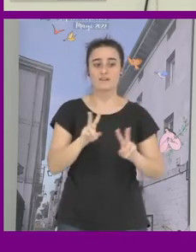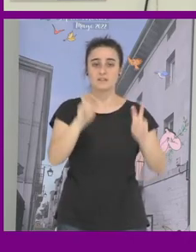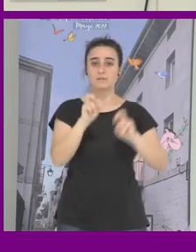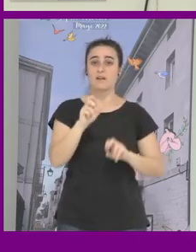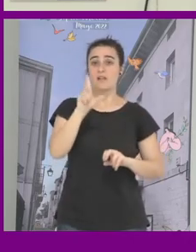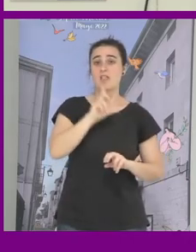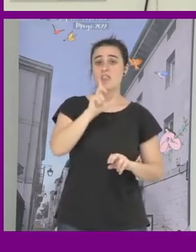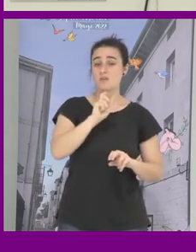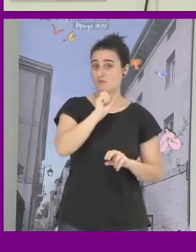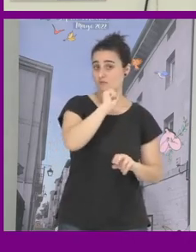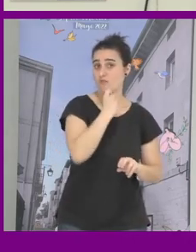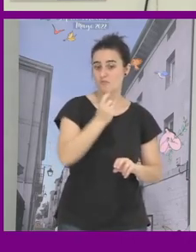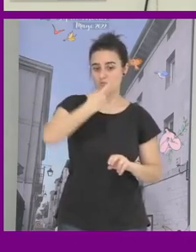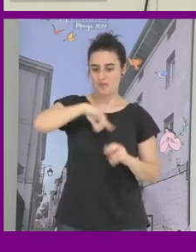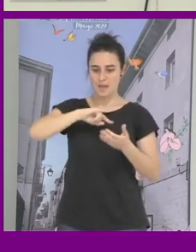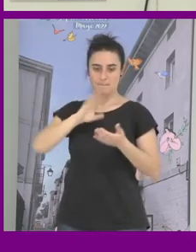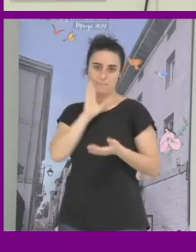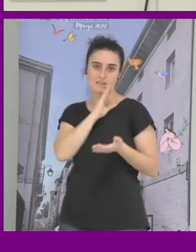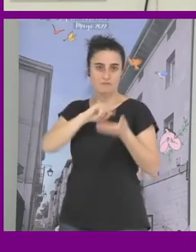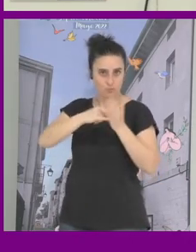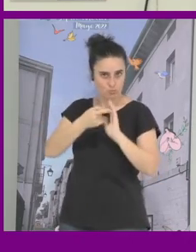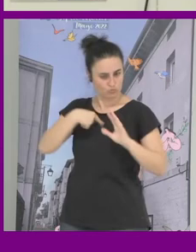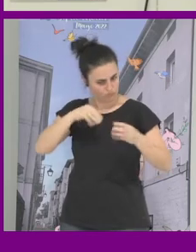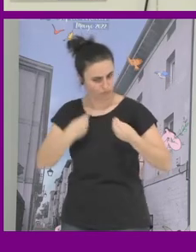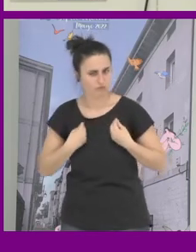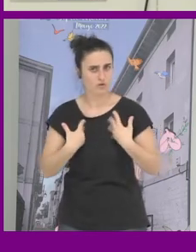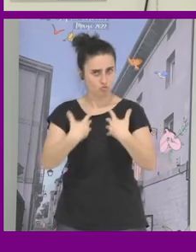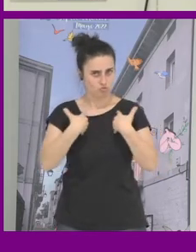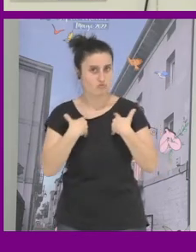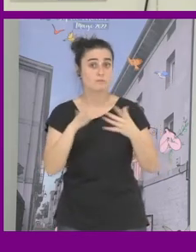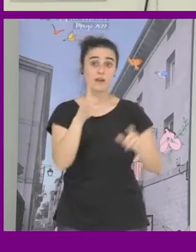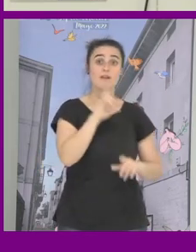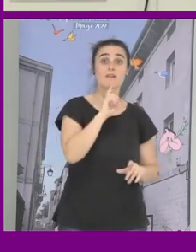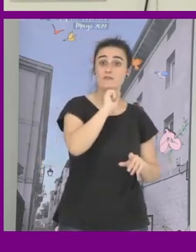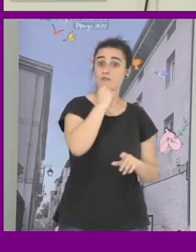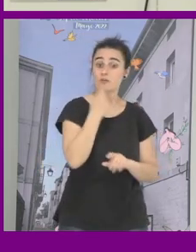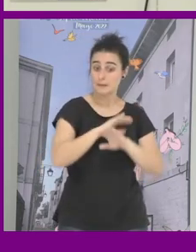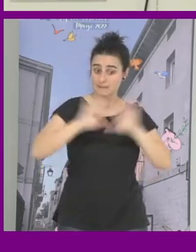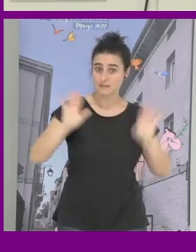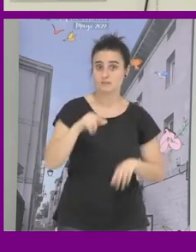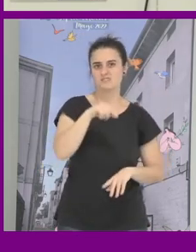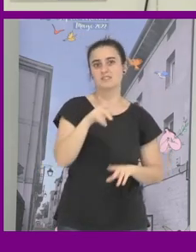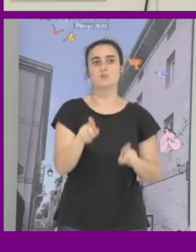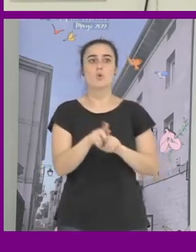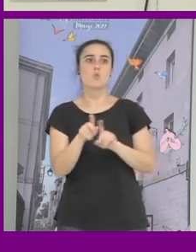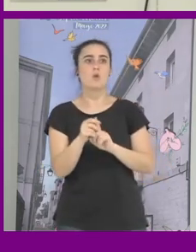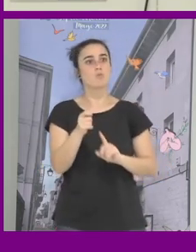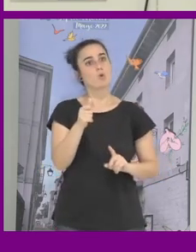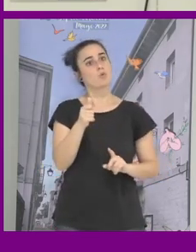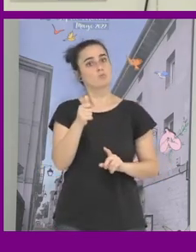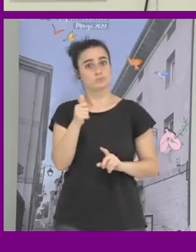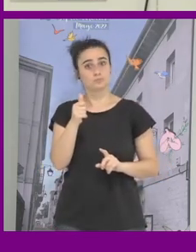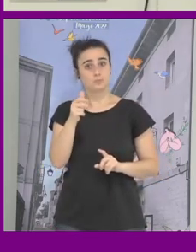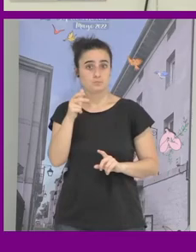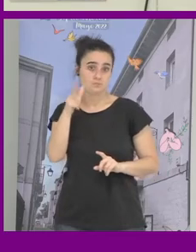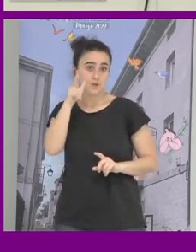dugu amatasun proiektuetan, baina lesbofobia soilik bizi badugu, hori da, ba, privilegiatuak garen